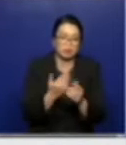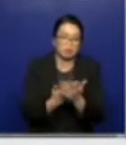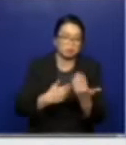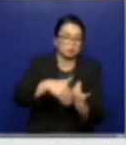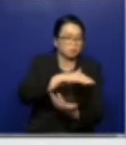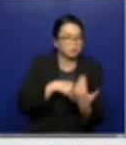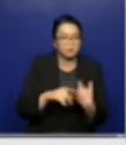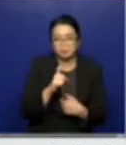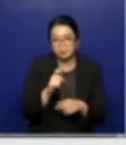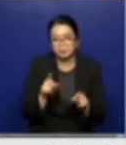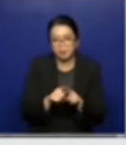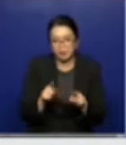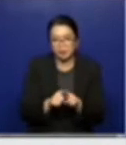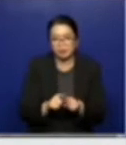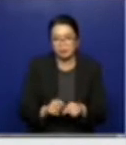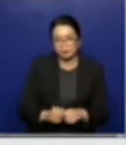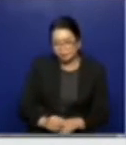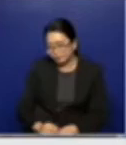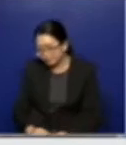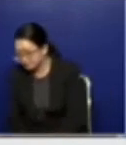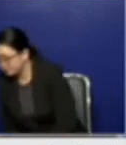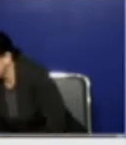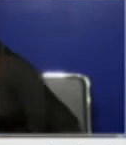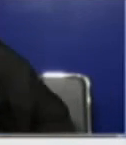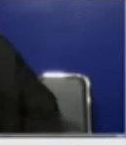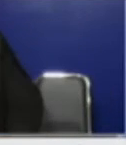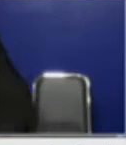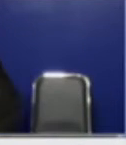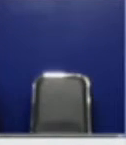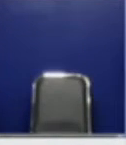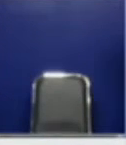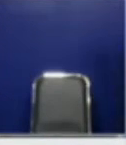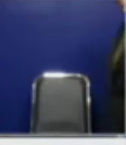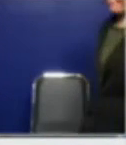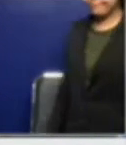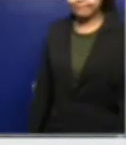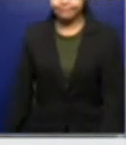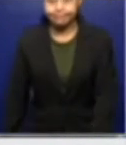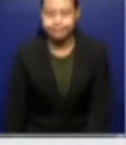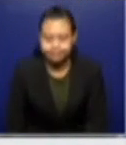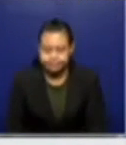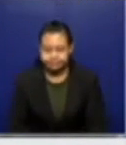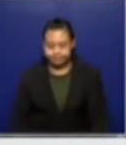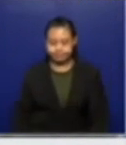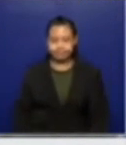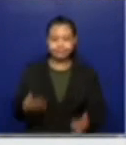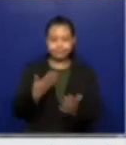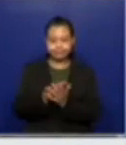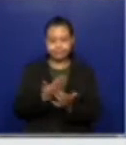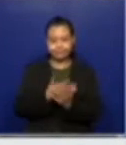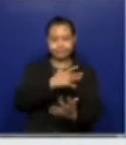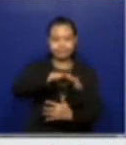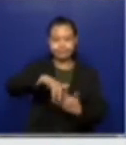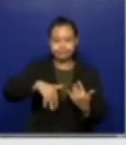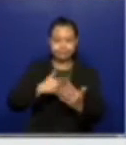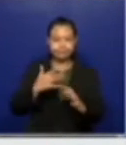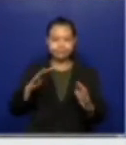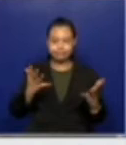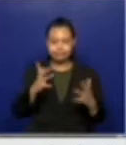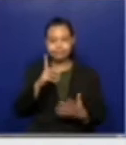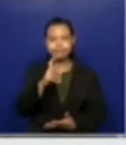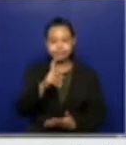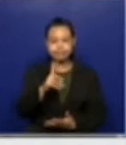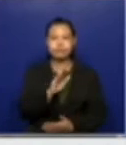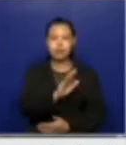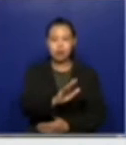านประธานที่เคารพครับจากสถานะการคลังของท้องถิ่นที่ถังแตกดังกล่าวทีนี้มาถึงสถ